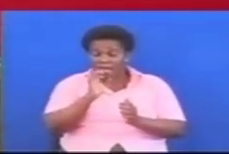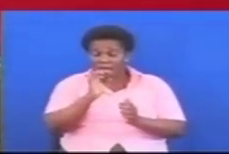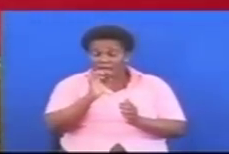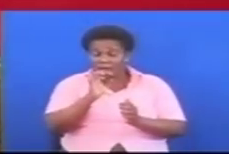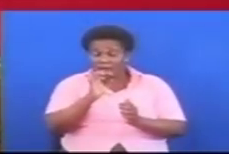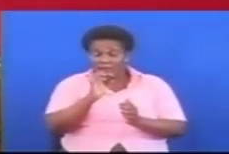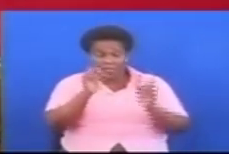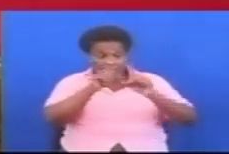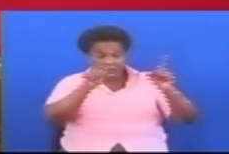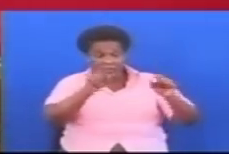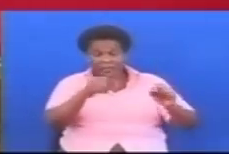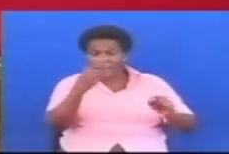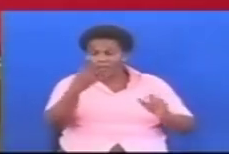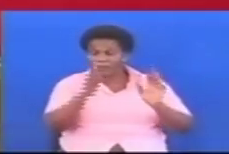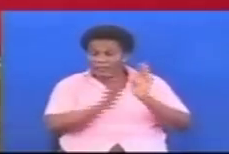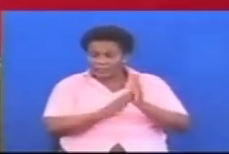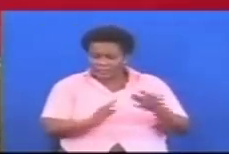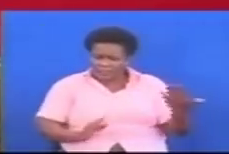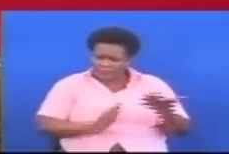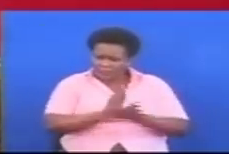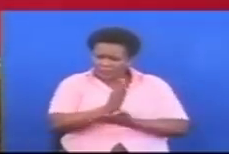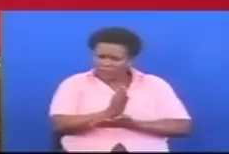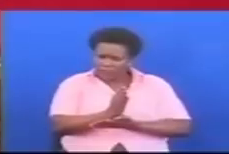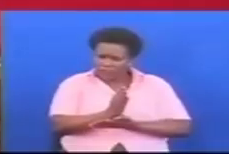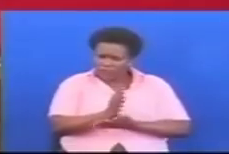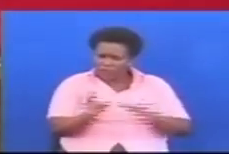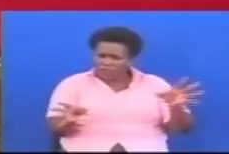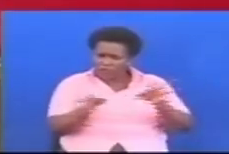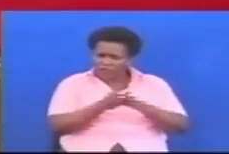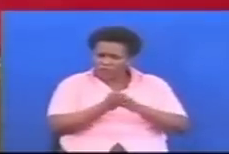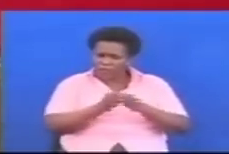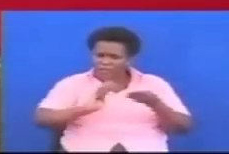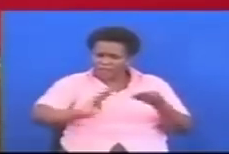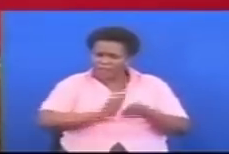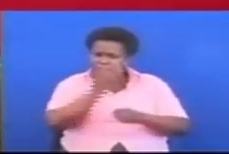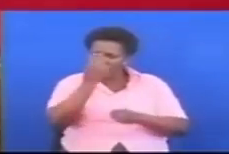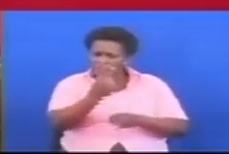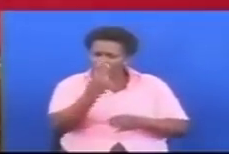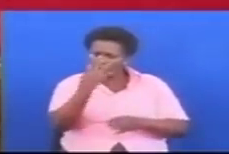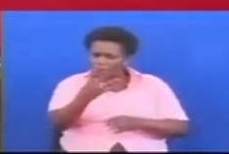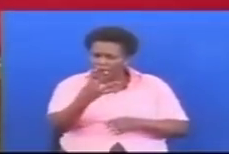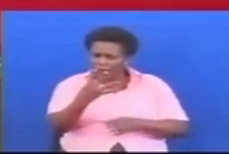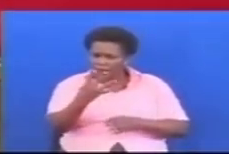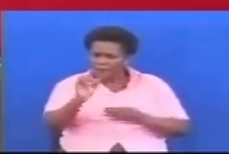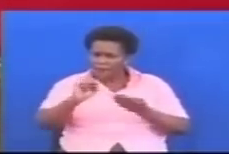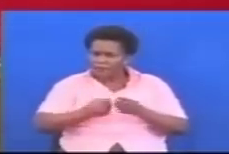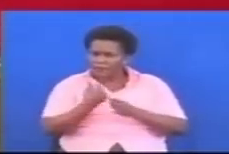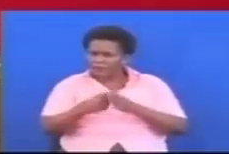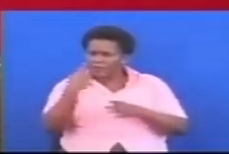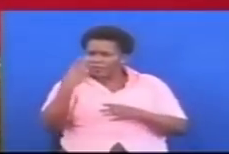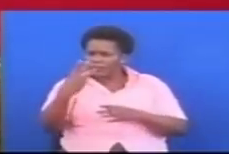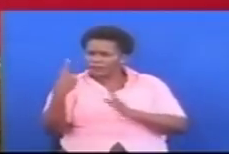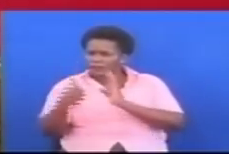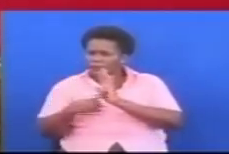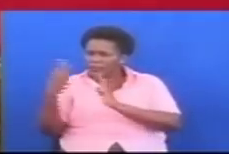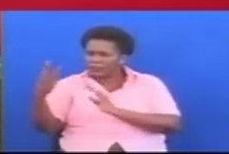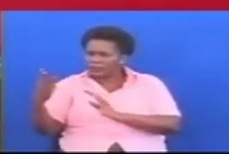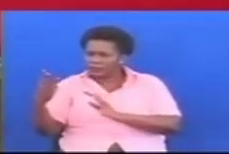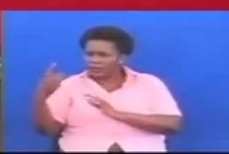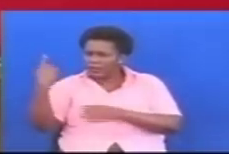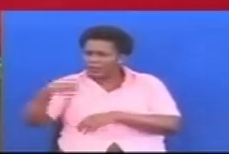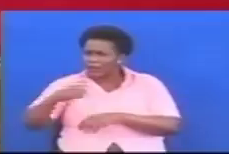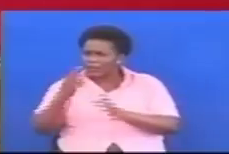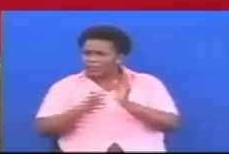namba 49 iliidhinisha jumla ya shilingi bilioni 24 milioni 363